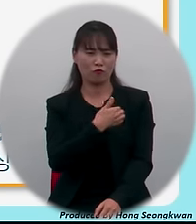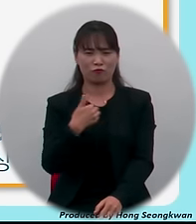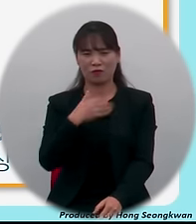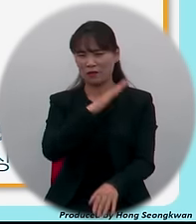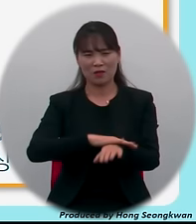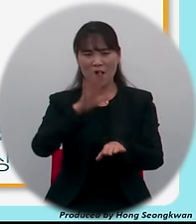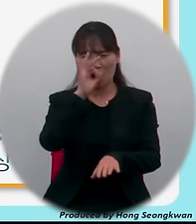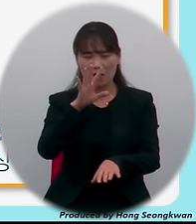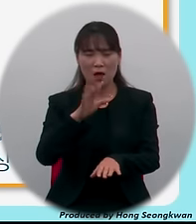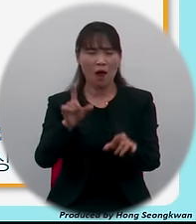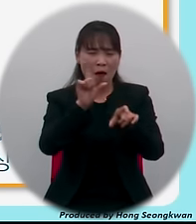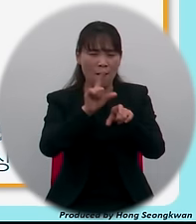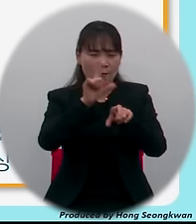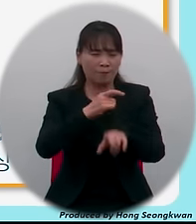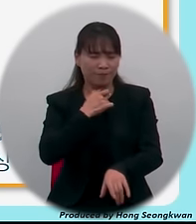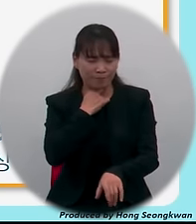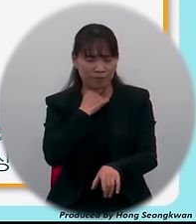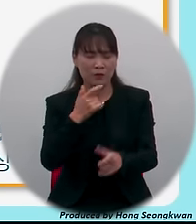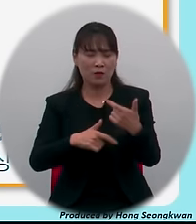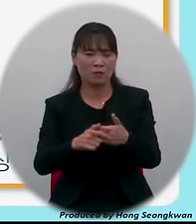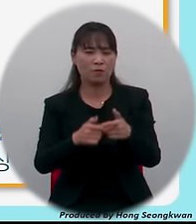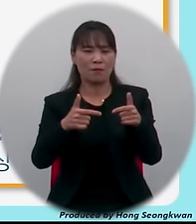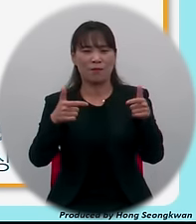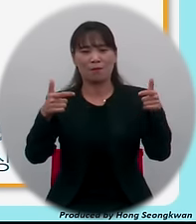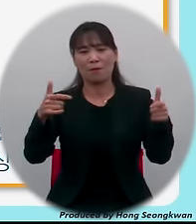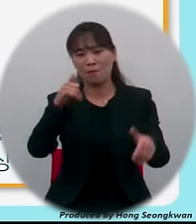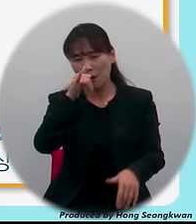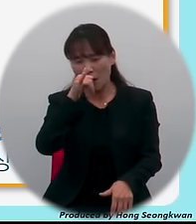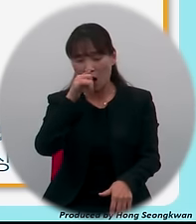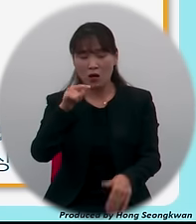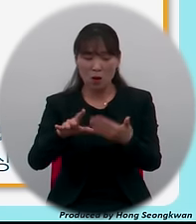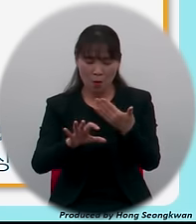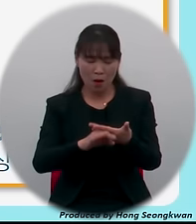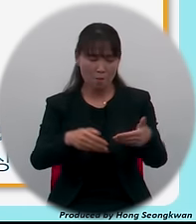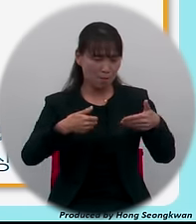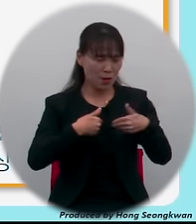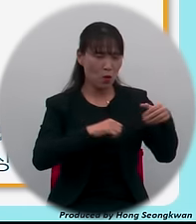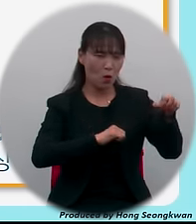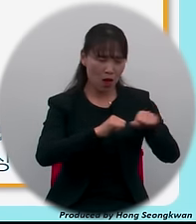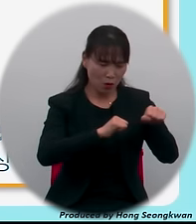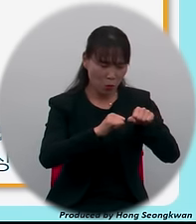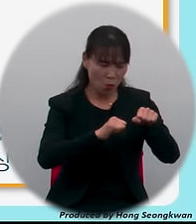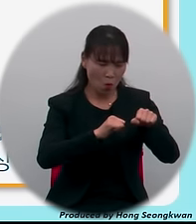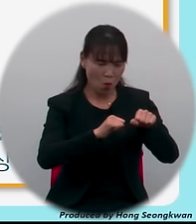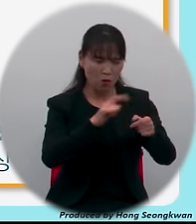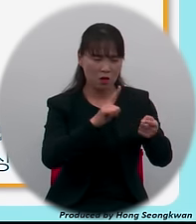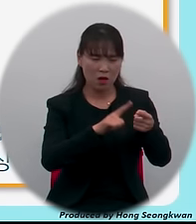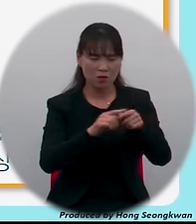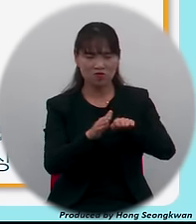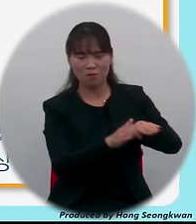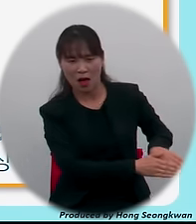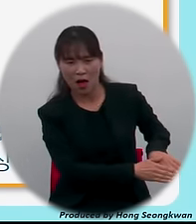욕구가 계속 늘어나게 되어 있습니다 그러다 보면 필요 행동이 점점 지연이 돼요 필요 행동이라